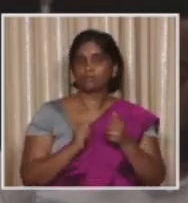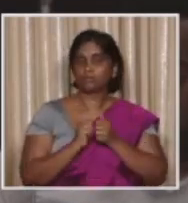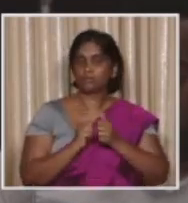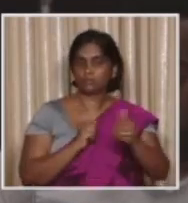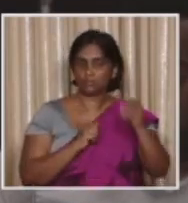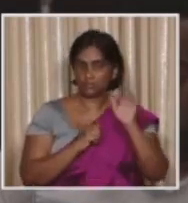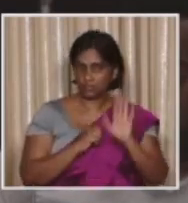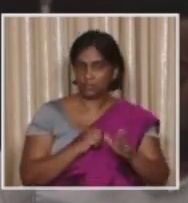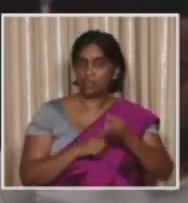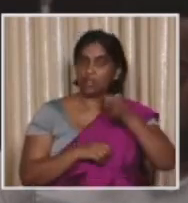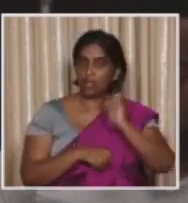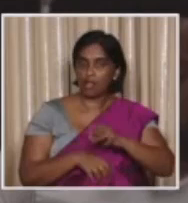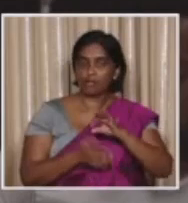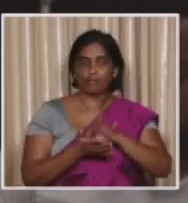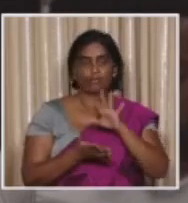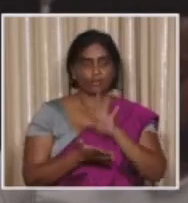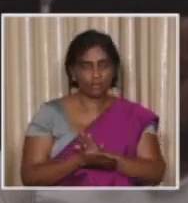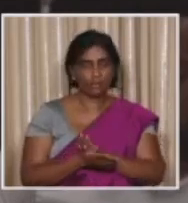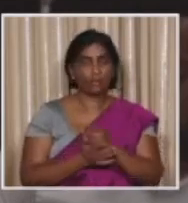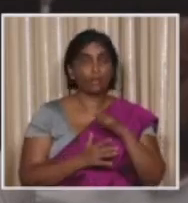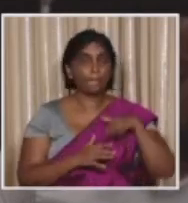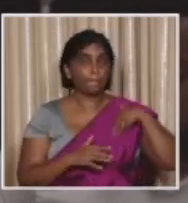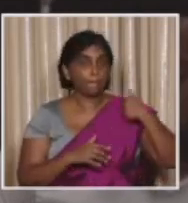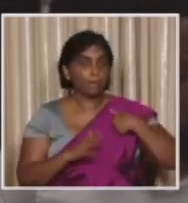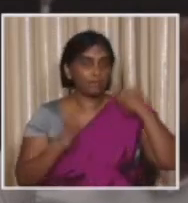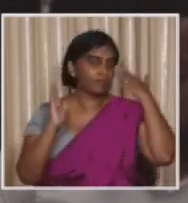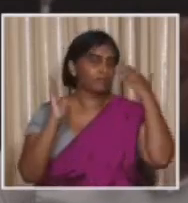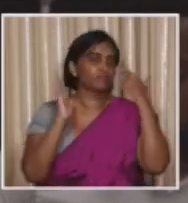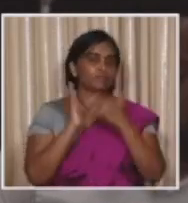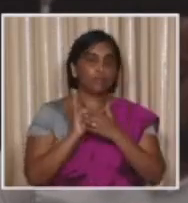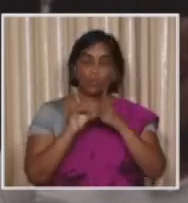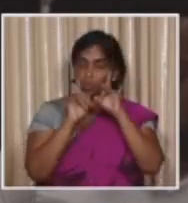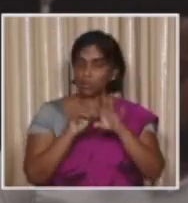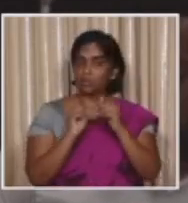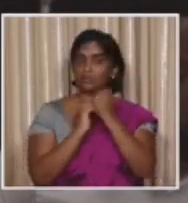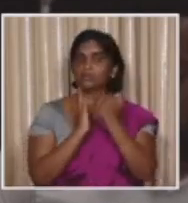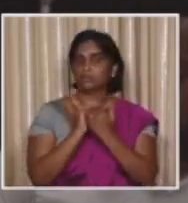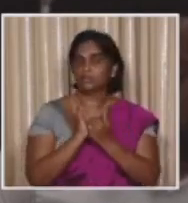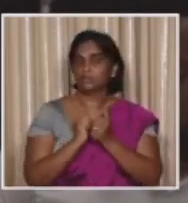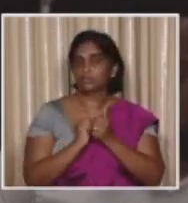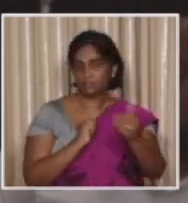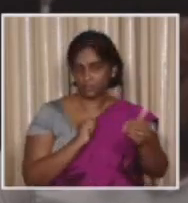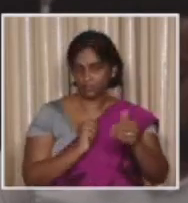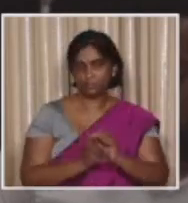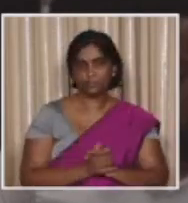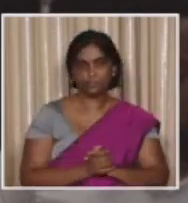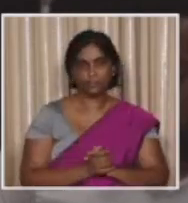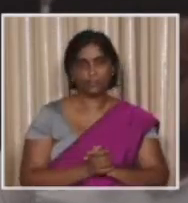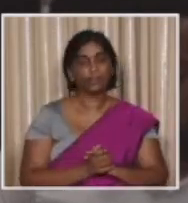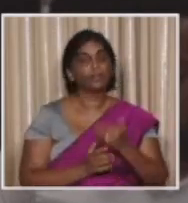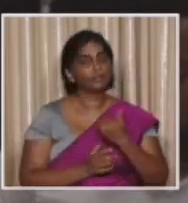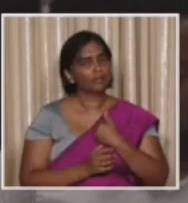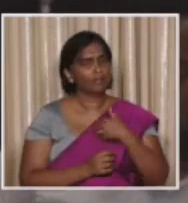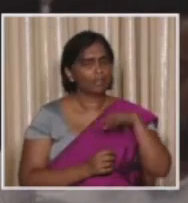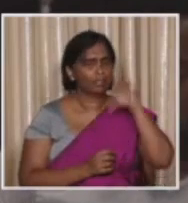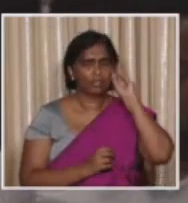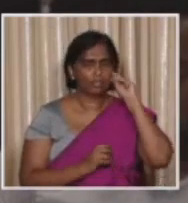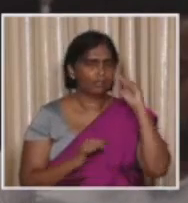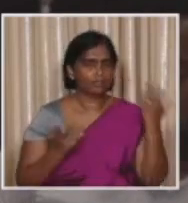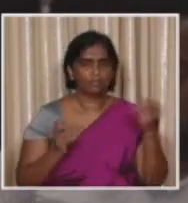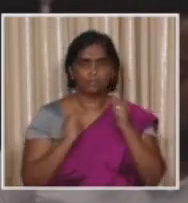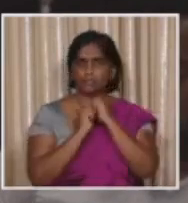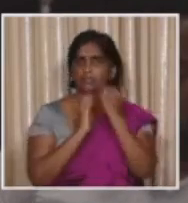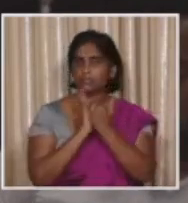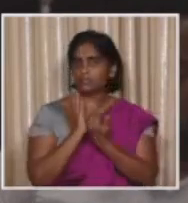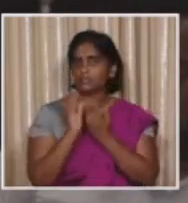කරගත්ත එකඟතාවය මූලික රාමුව මේ වැඩපිළිවෙල තමයි අපි ක්‍රියාත්මක කරන්න කියලා. ඉතින් මට තේරෙන්නේ නැහැ මේ